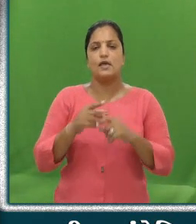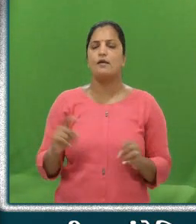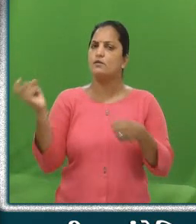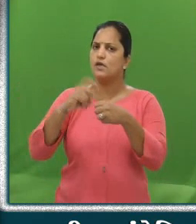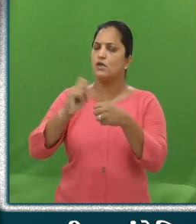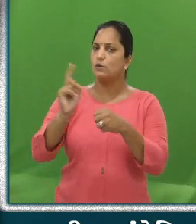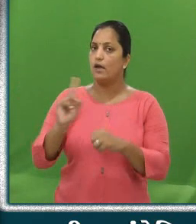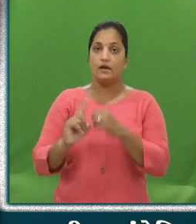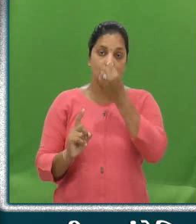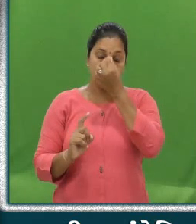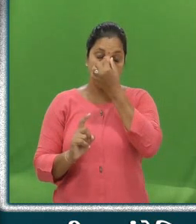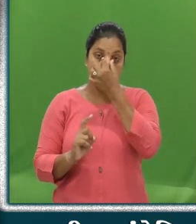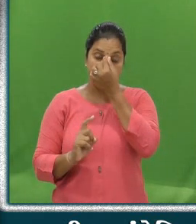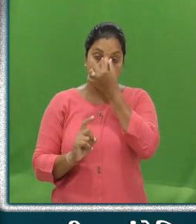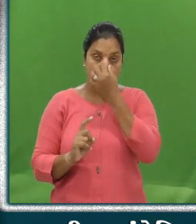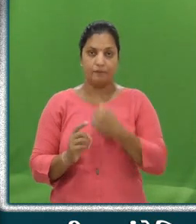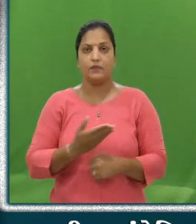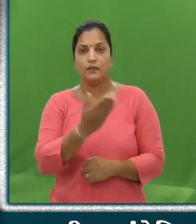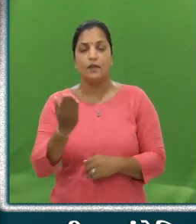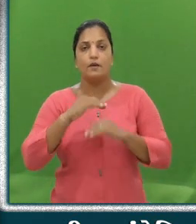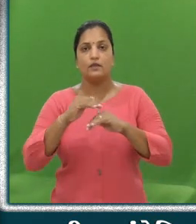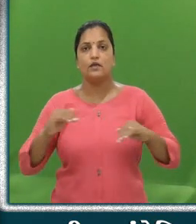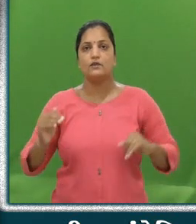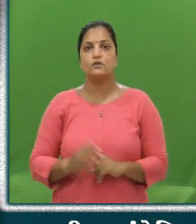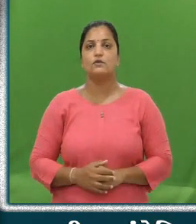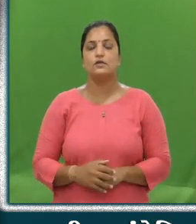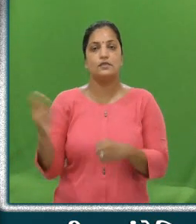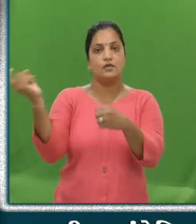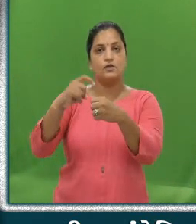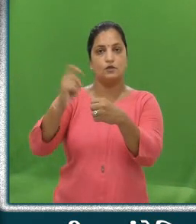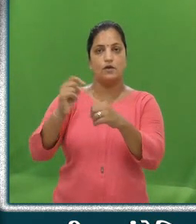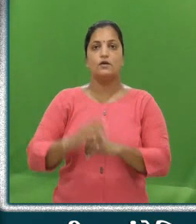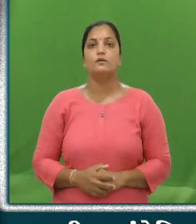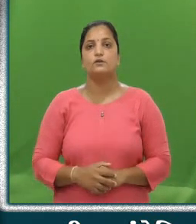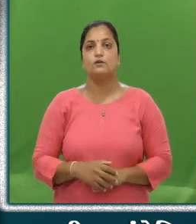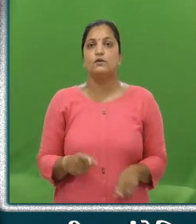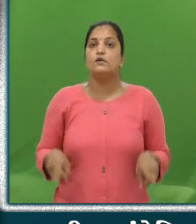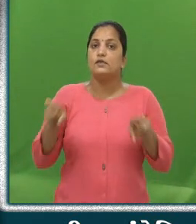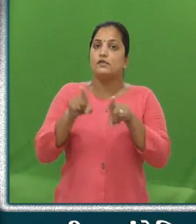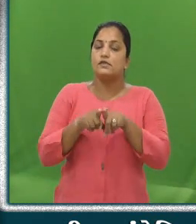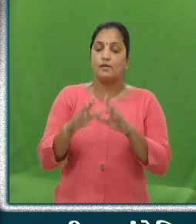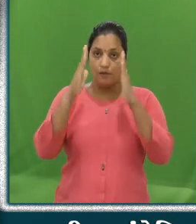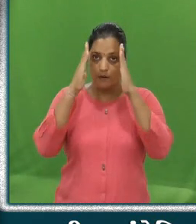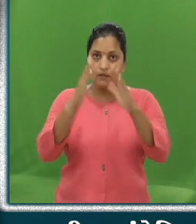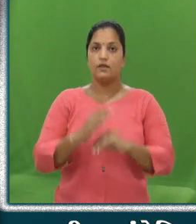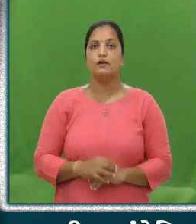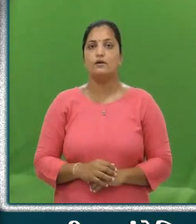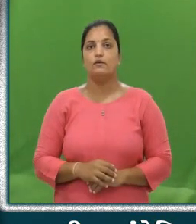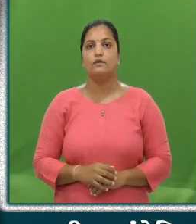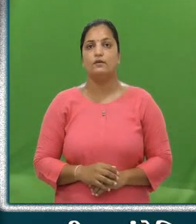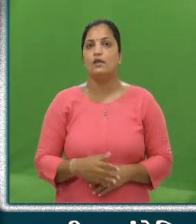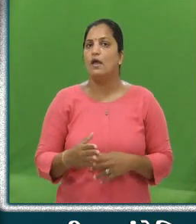નથી જોડાયેલા વ્યક્તિઓ જે છે વિદ્યાર્થીઓ છે તેઓને જે છે જોઈન કરવાનું છે આ મુદ્દો તમારે ધ્યાન રાખવાનો છે